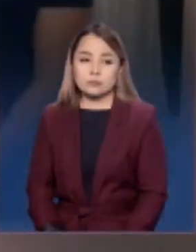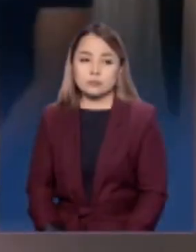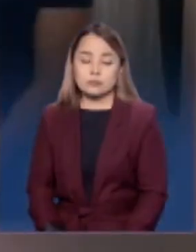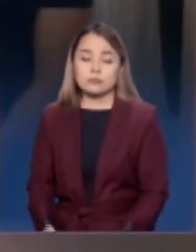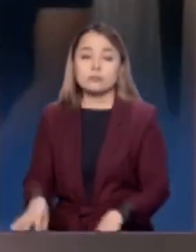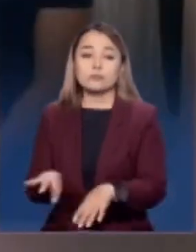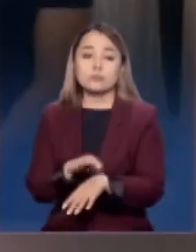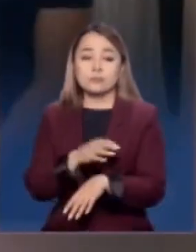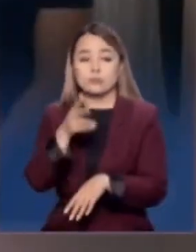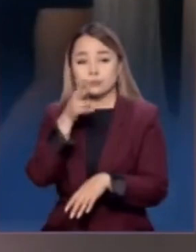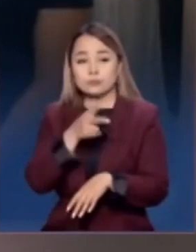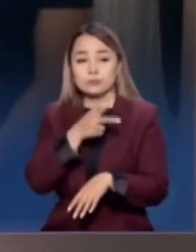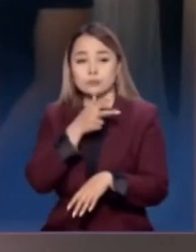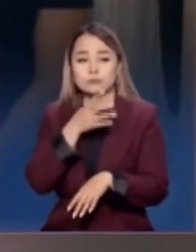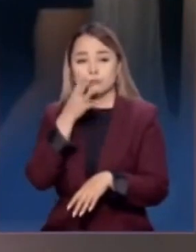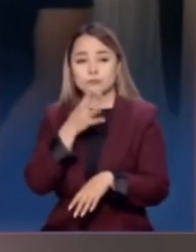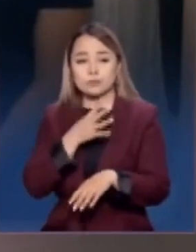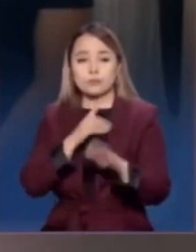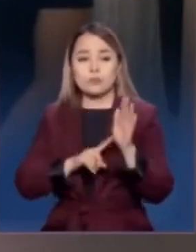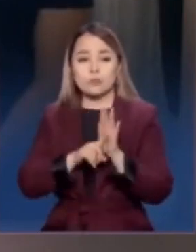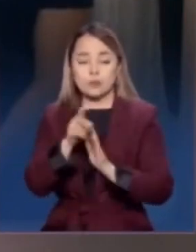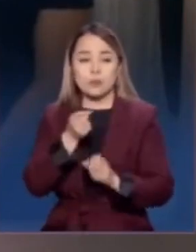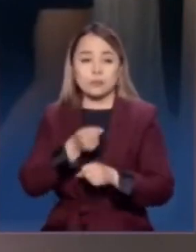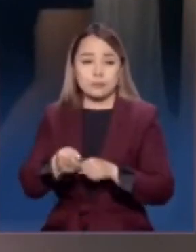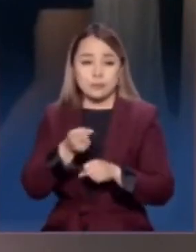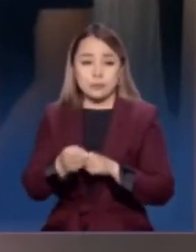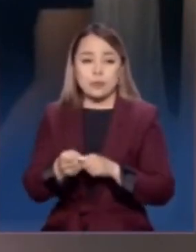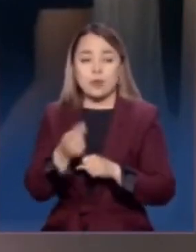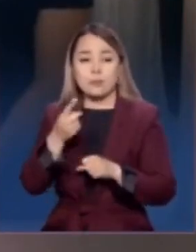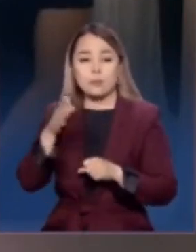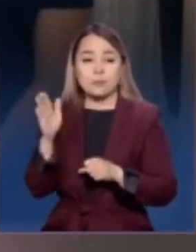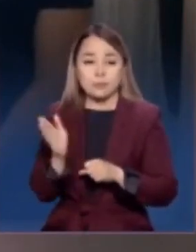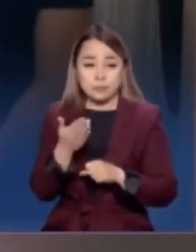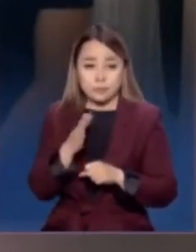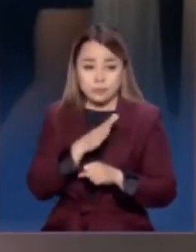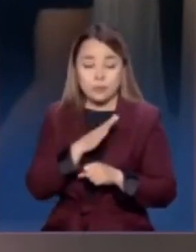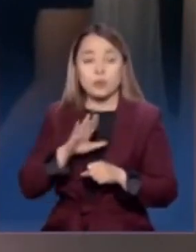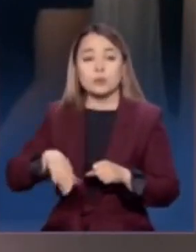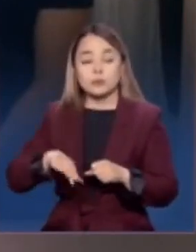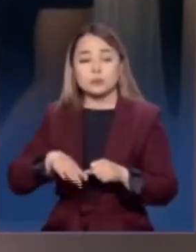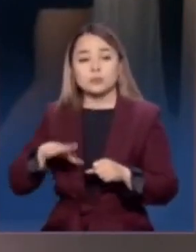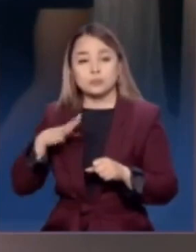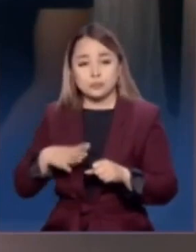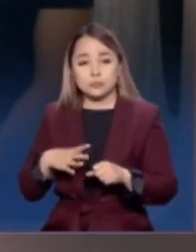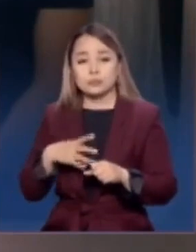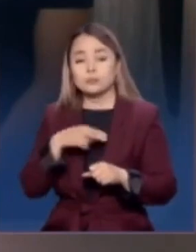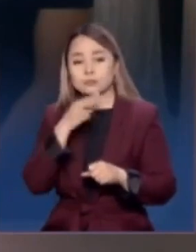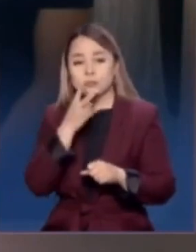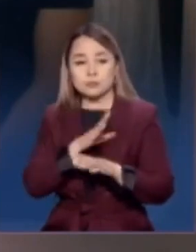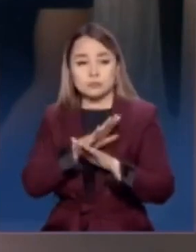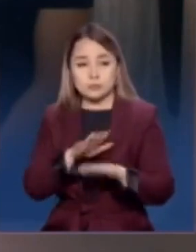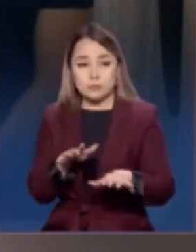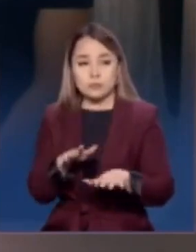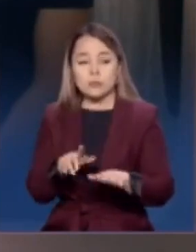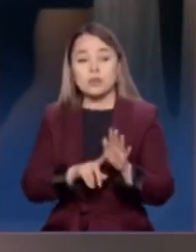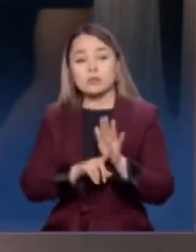Некеден 3-4 айдан кейін басталды. Содан кішкене бір шапалақ кетті. Содан кейін көндік ол мән бермедім